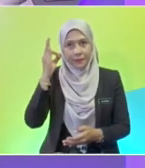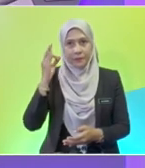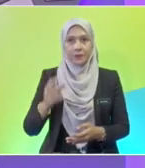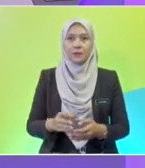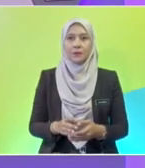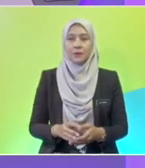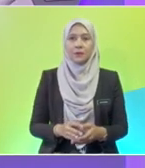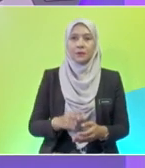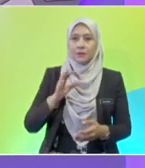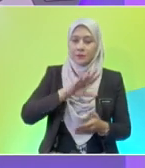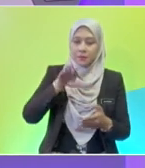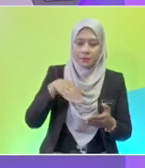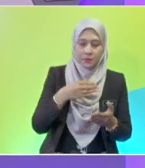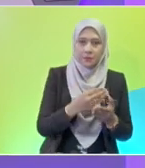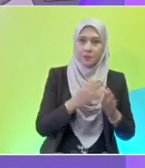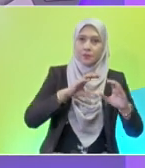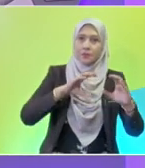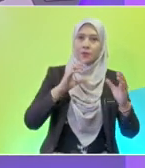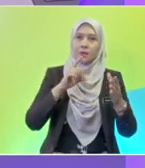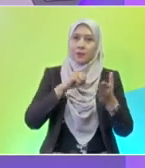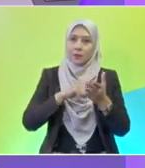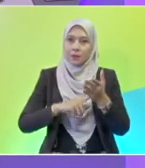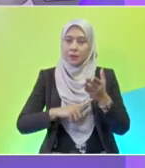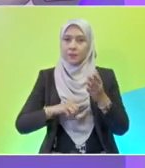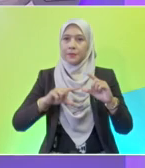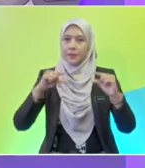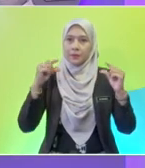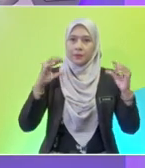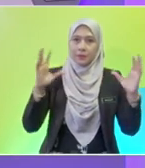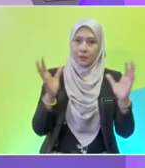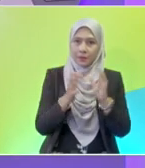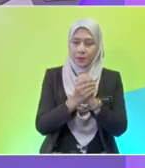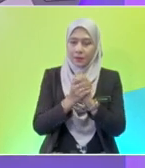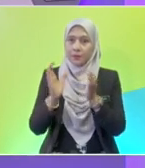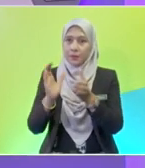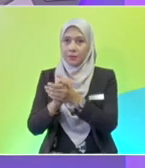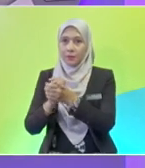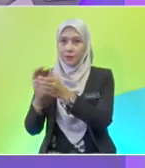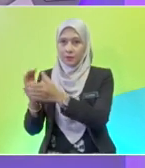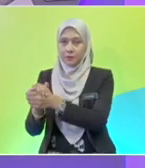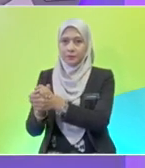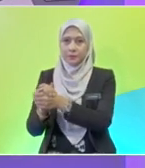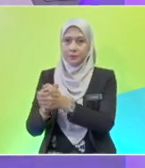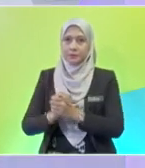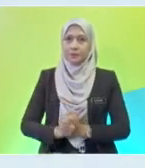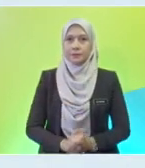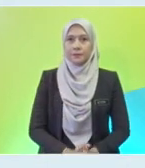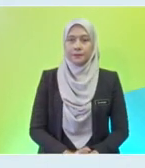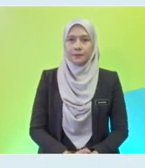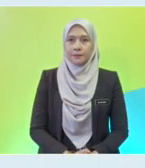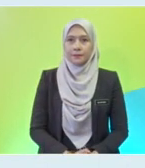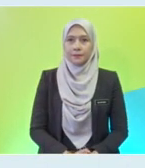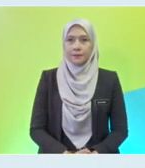satu-satu kita lihat satu-satu Oke jadi di sini kita lihat yang pertama pemberhentian dia ada mendatangkan putih yang larut